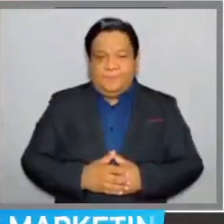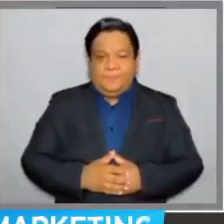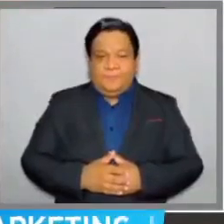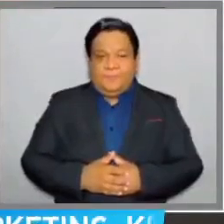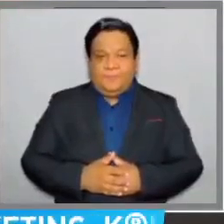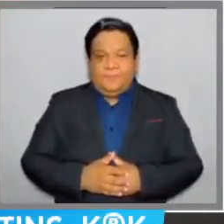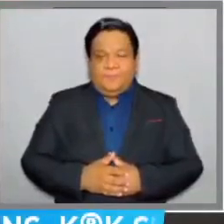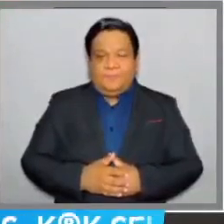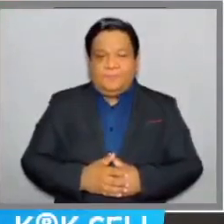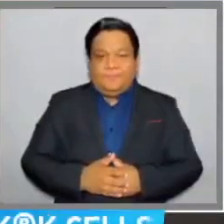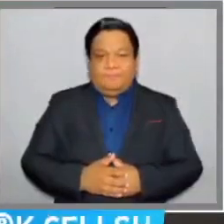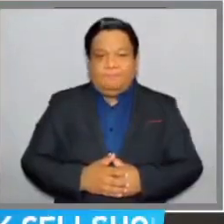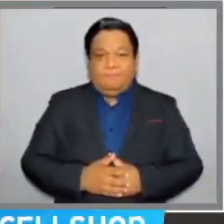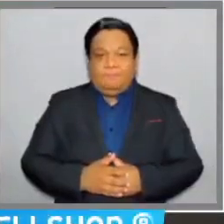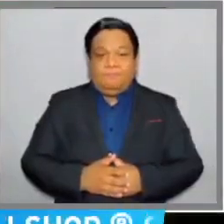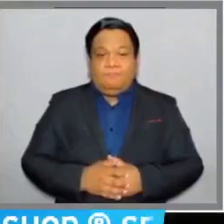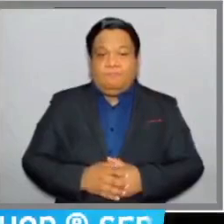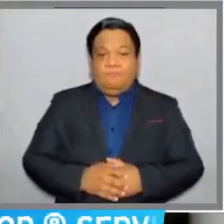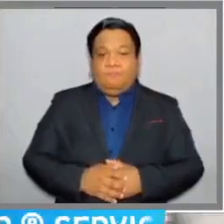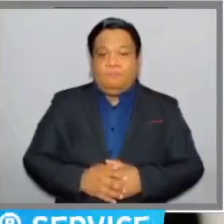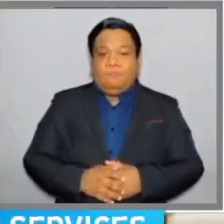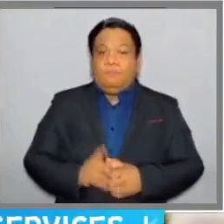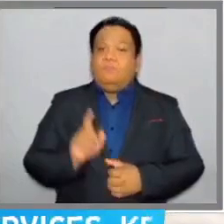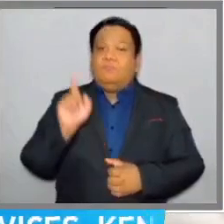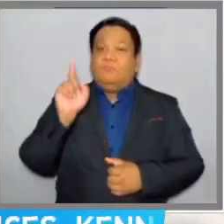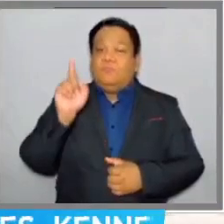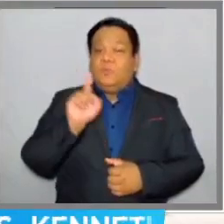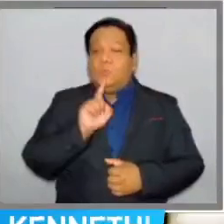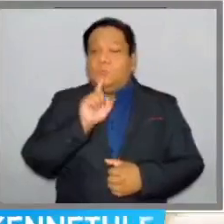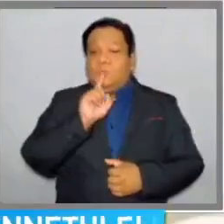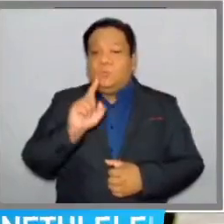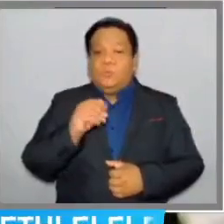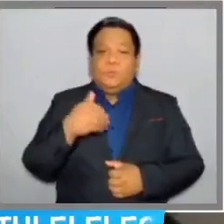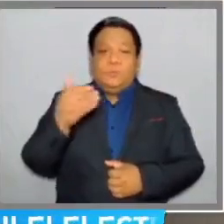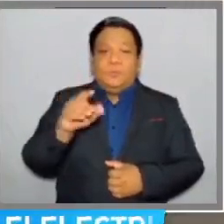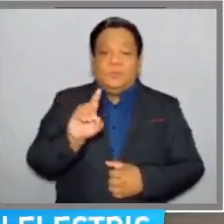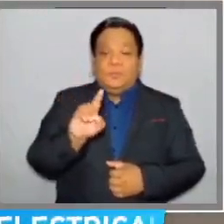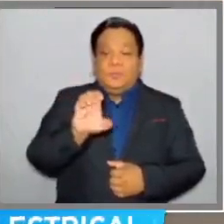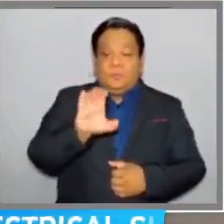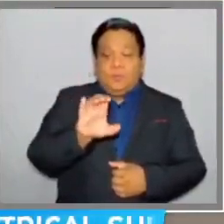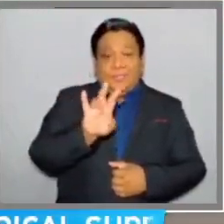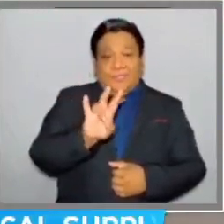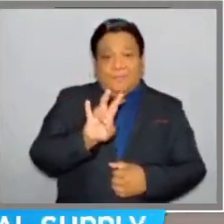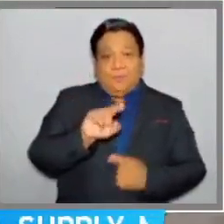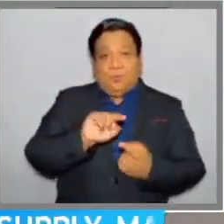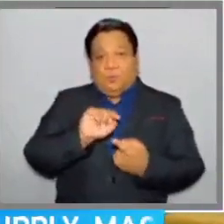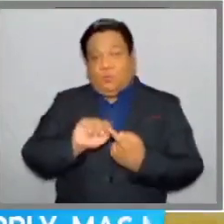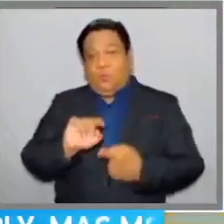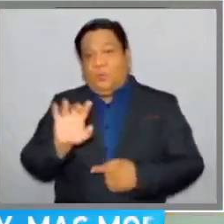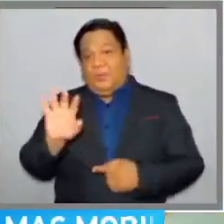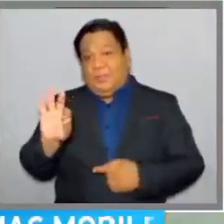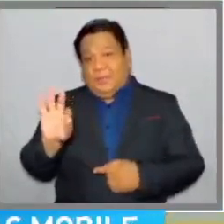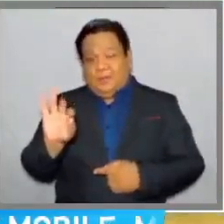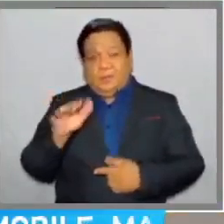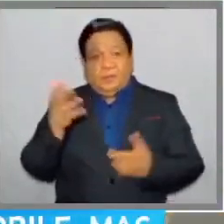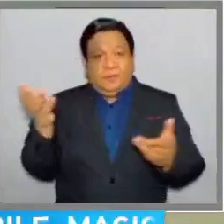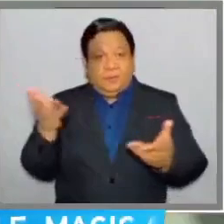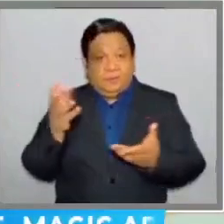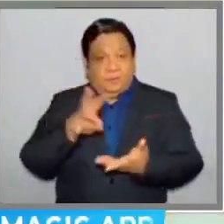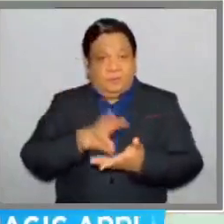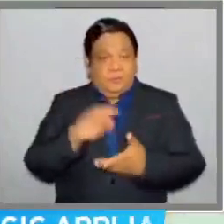Isa ang Asian Open Figure Skating Trophy sa December 7 to 9 sa Jakarta, Indonesia sa mga pinaghahandaan ng skater na si Sky